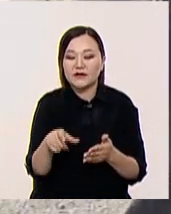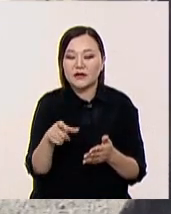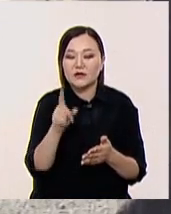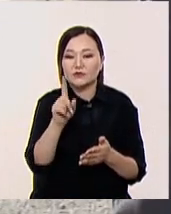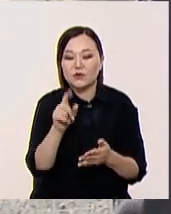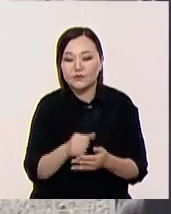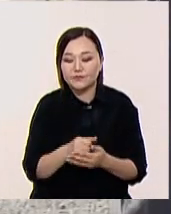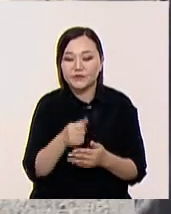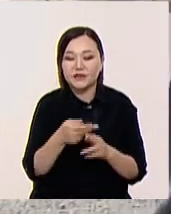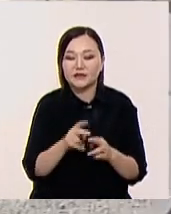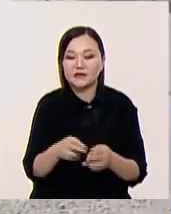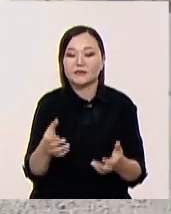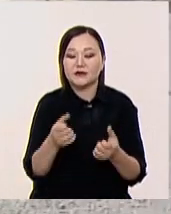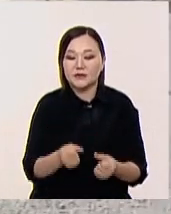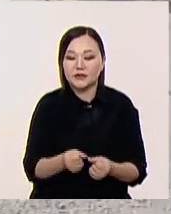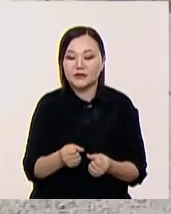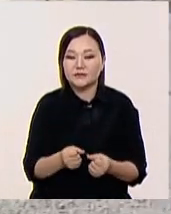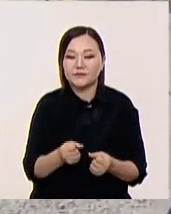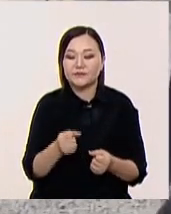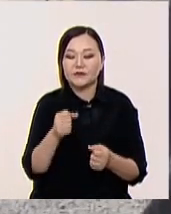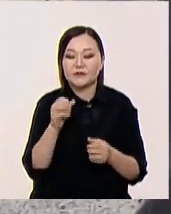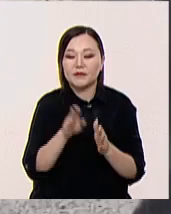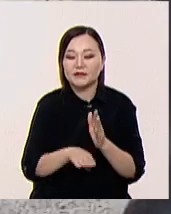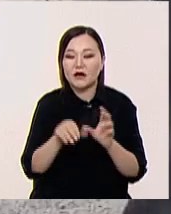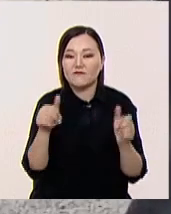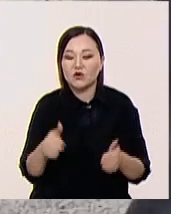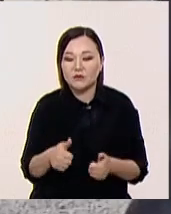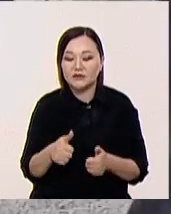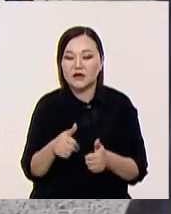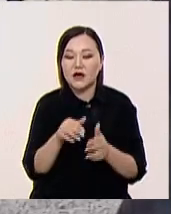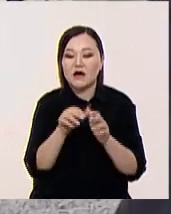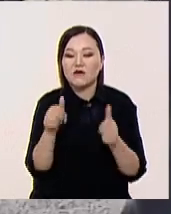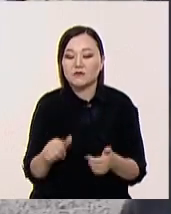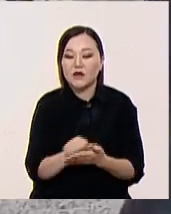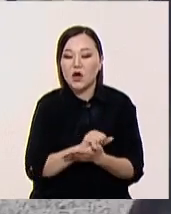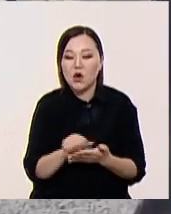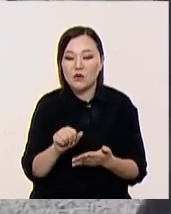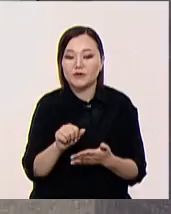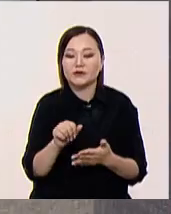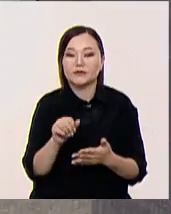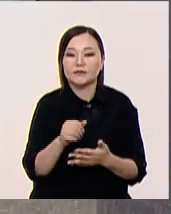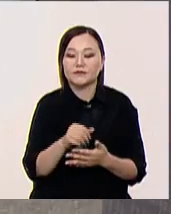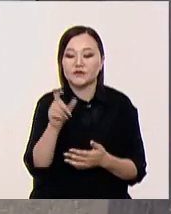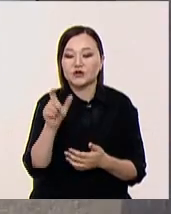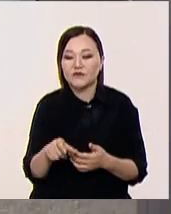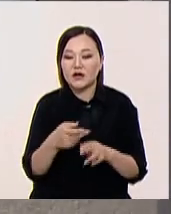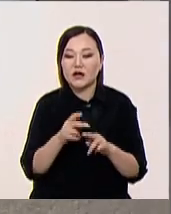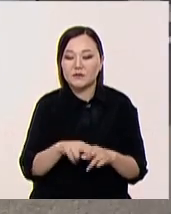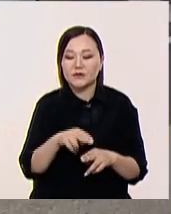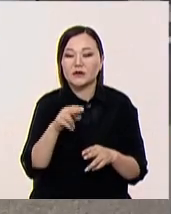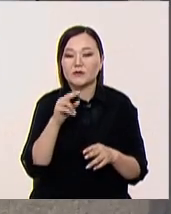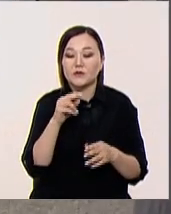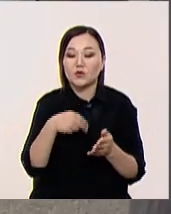Но они это приобретали, допустим, в существовании без оформленных документов непосредственно под этот дом. Именно поэтому